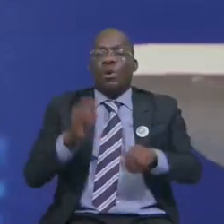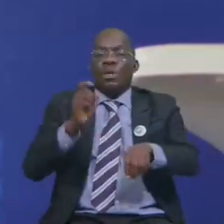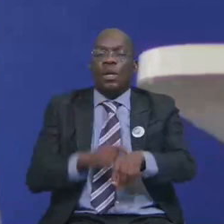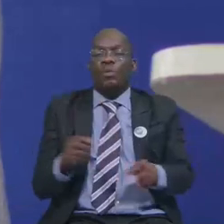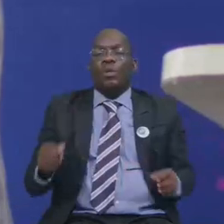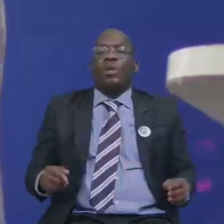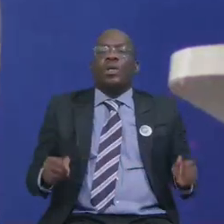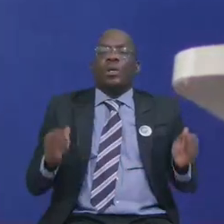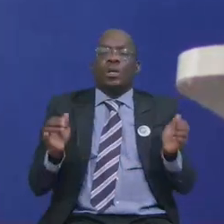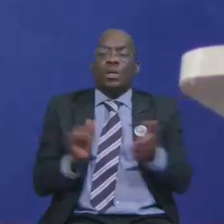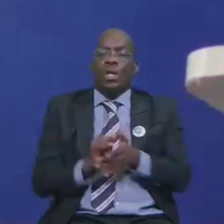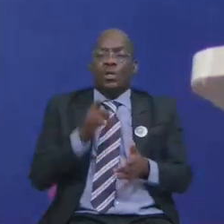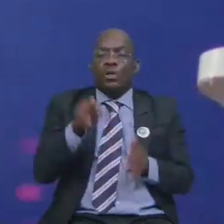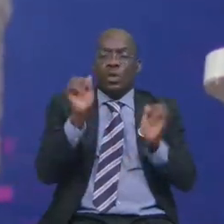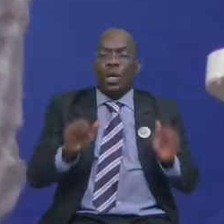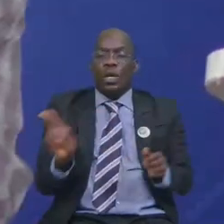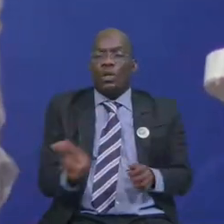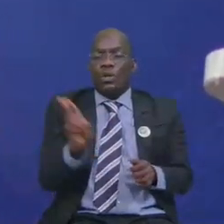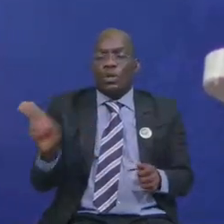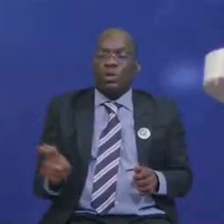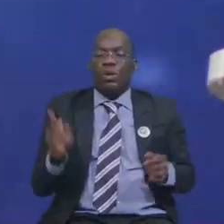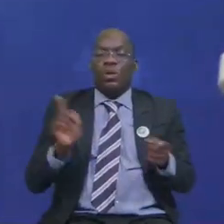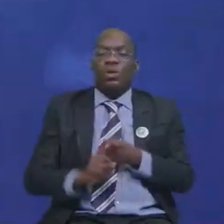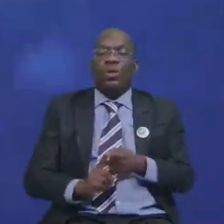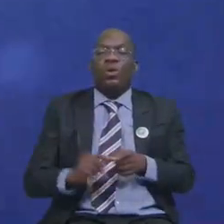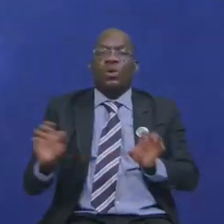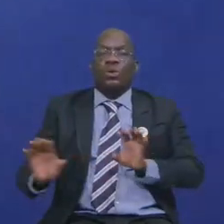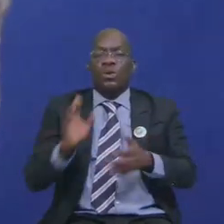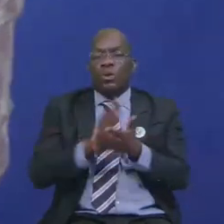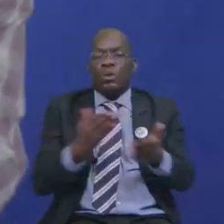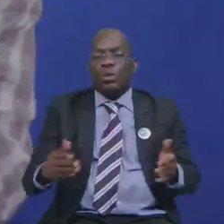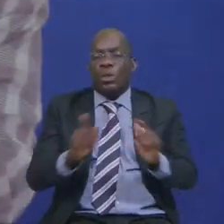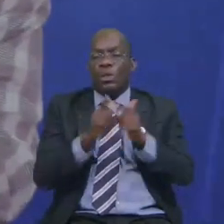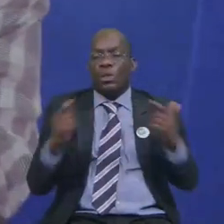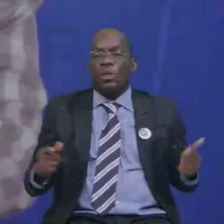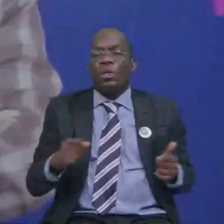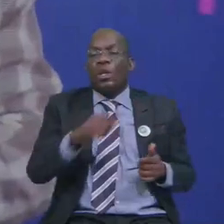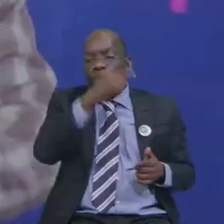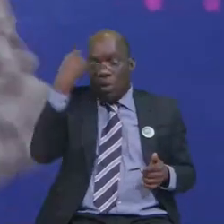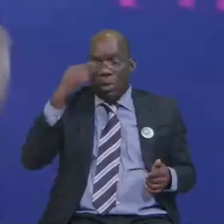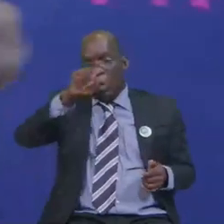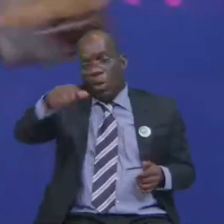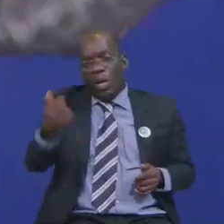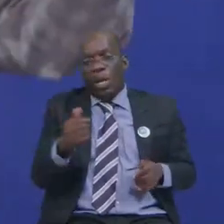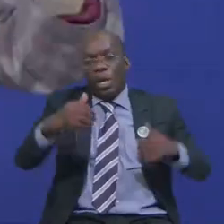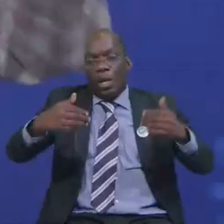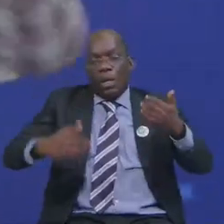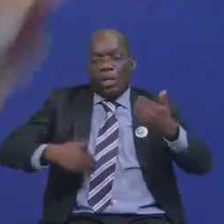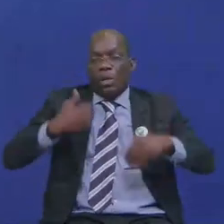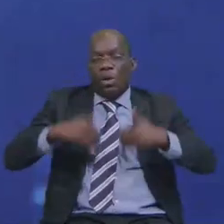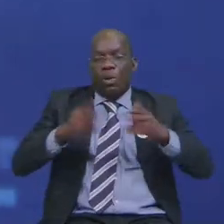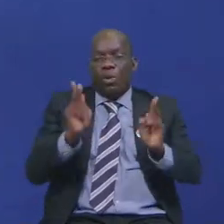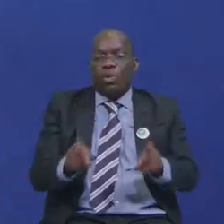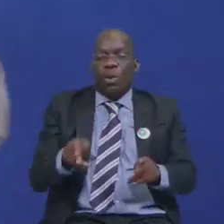que tu peux passer et faire quelque chose de plus grand parce que les autres là les jeunes là-bas beaucoup de choses